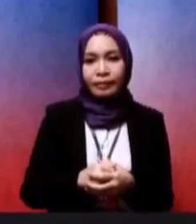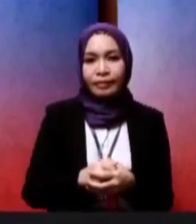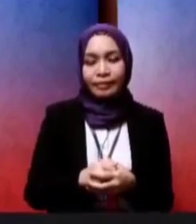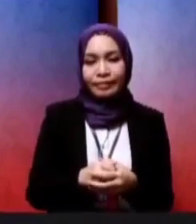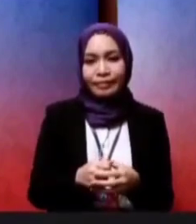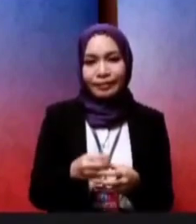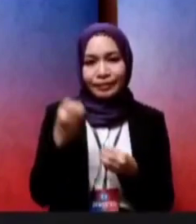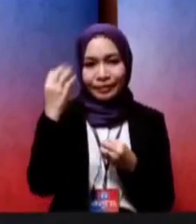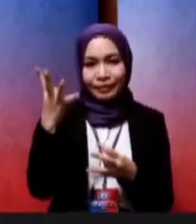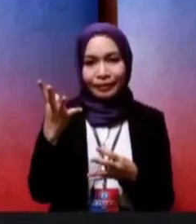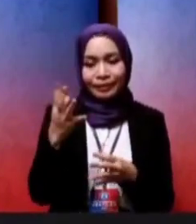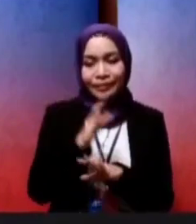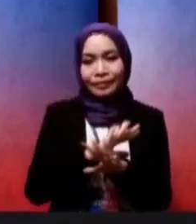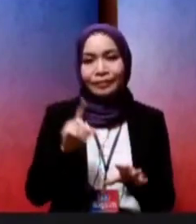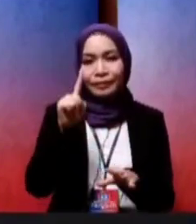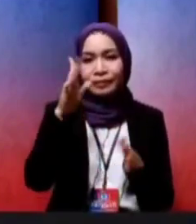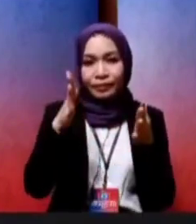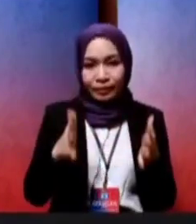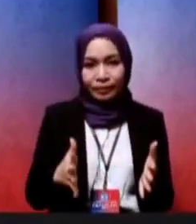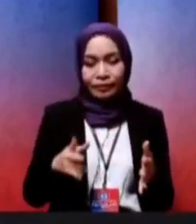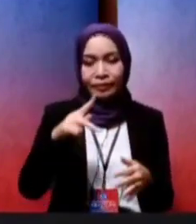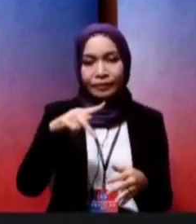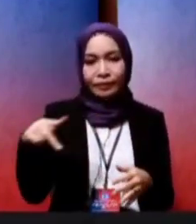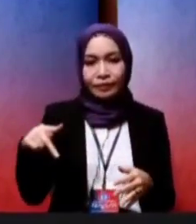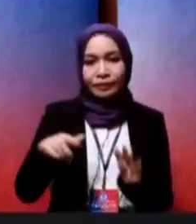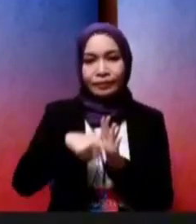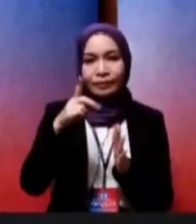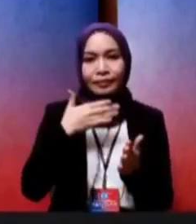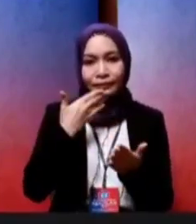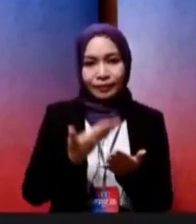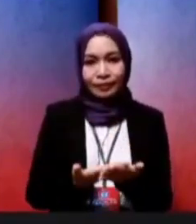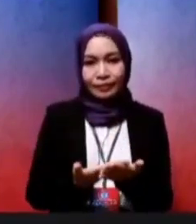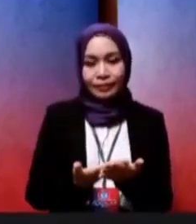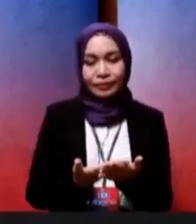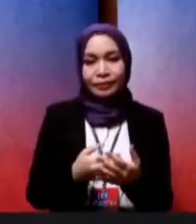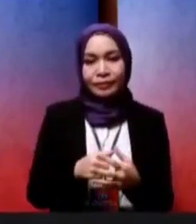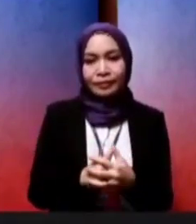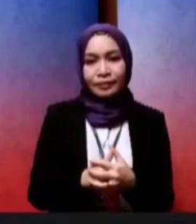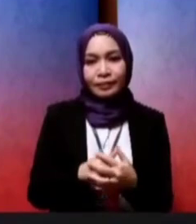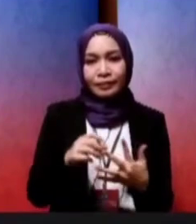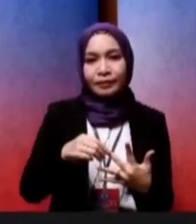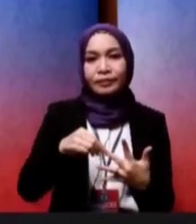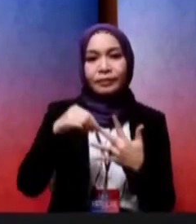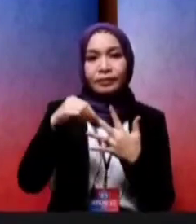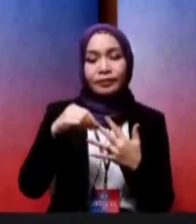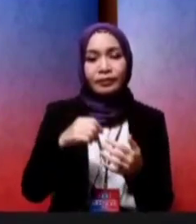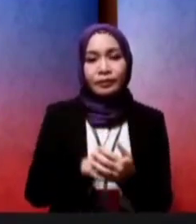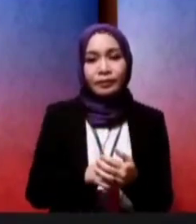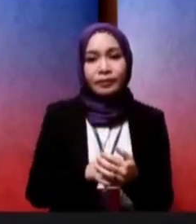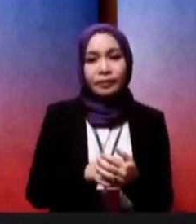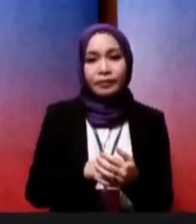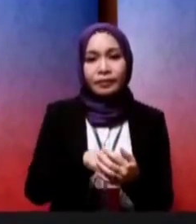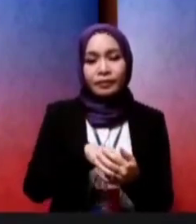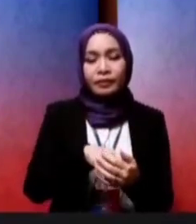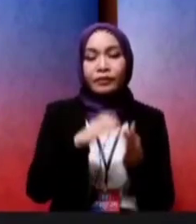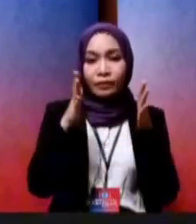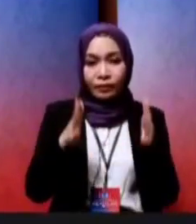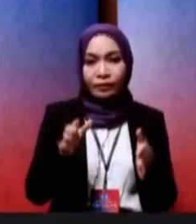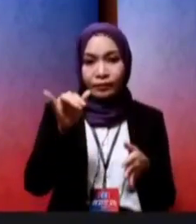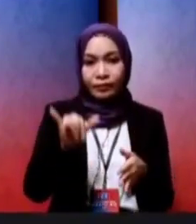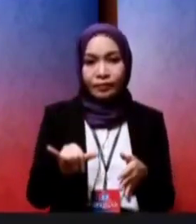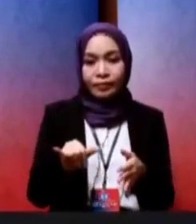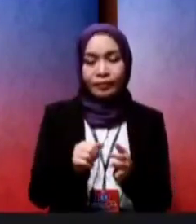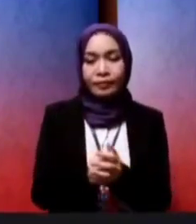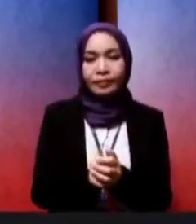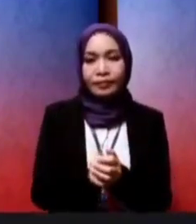seorang pun lebih mulia dari yang lainnya kecuali dalam takwa dan beramal soleh Ingatlah bahawa